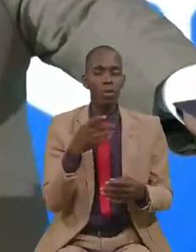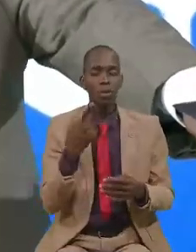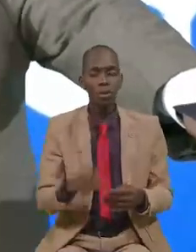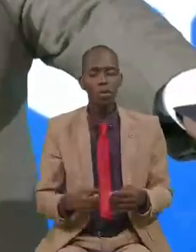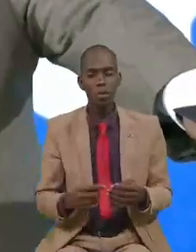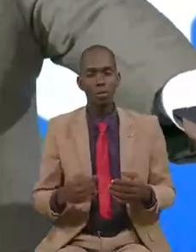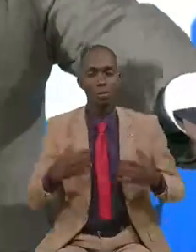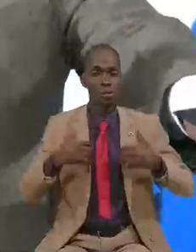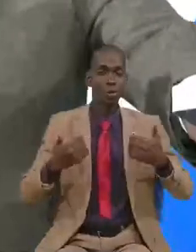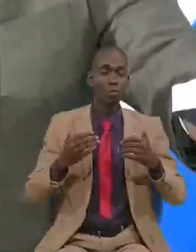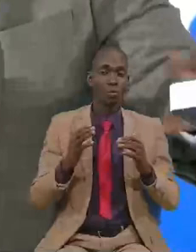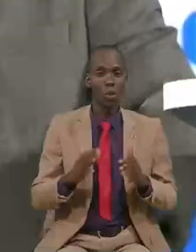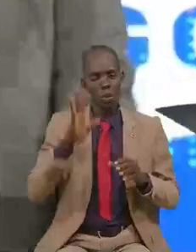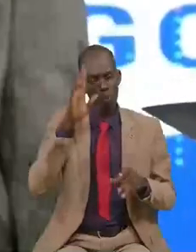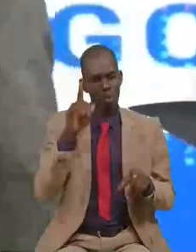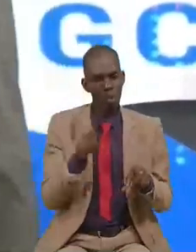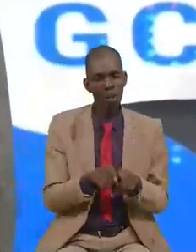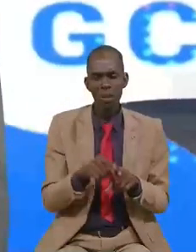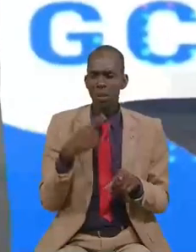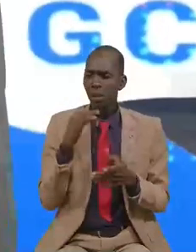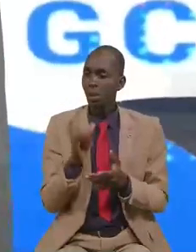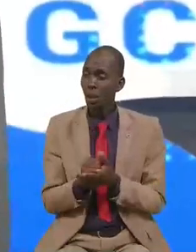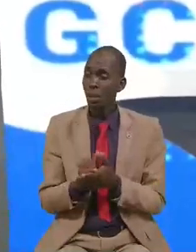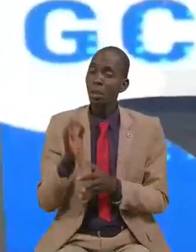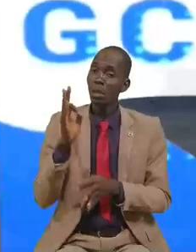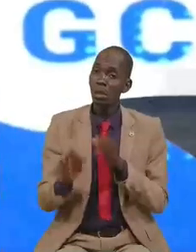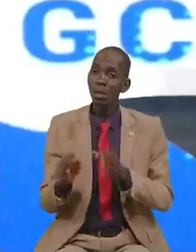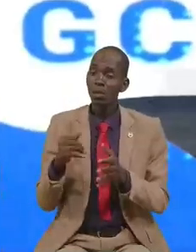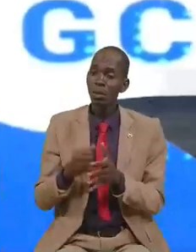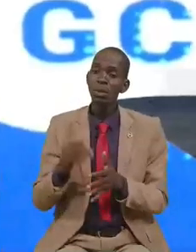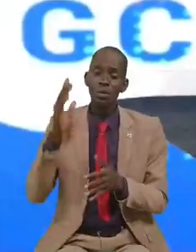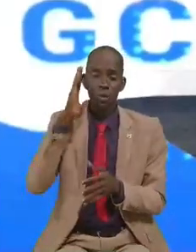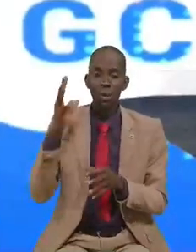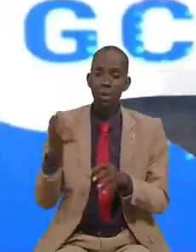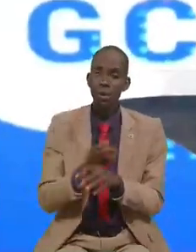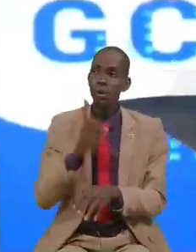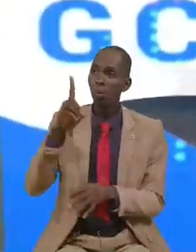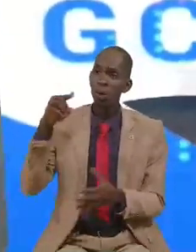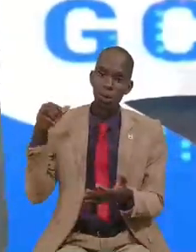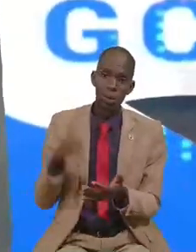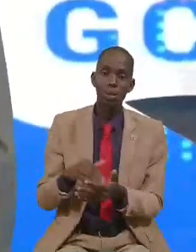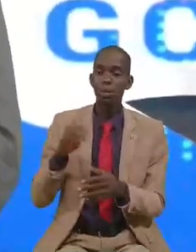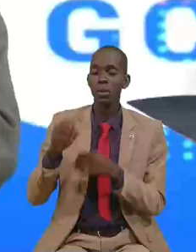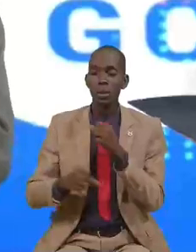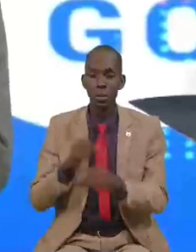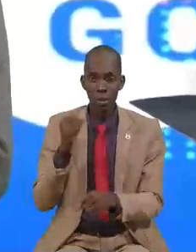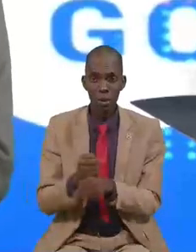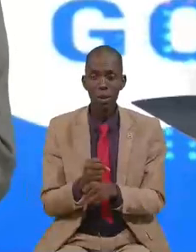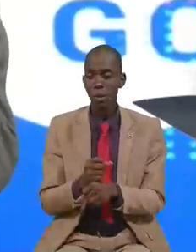son grand frère a dit, même si faut 1000 ans, il ne sera